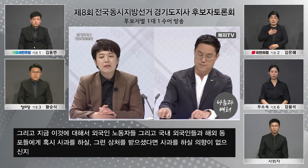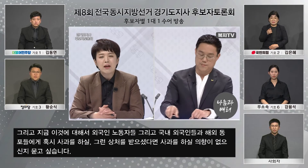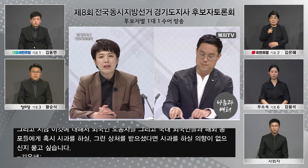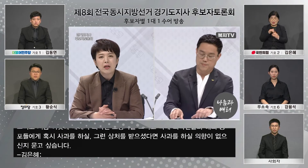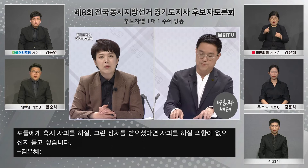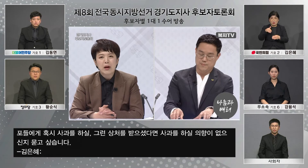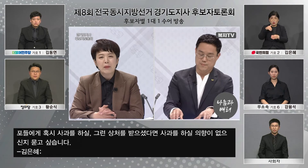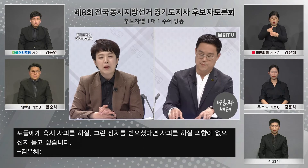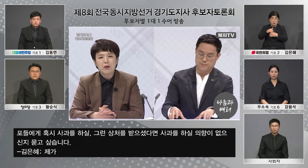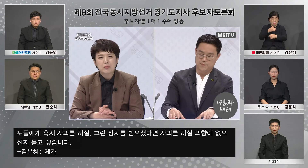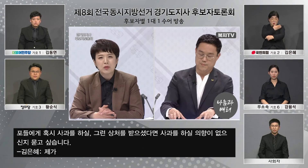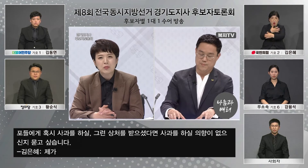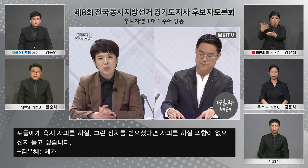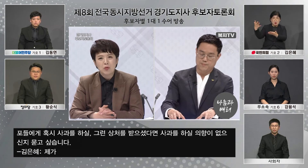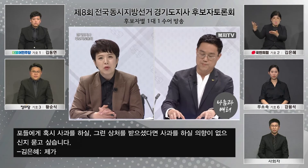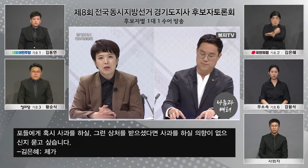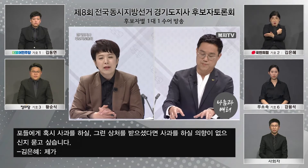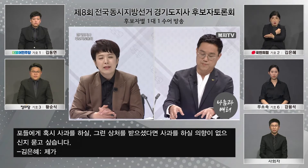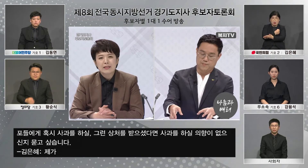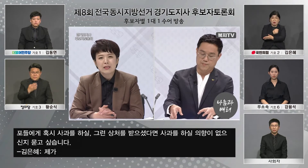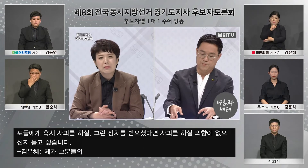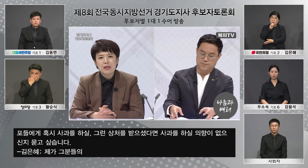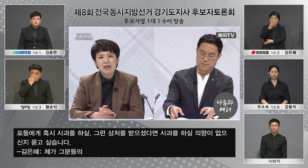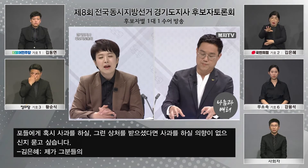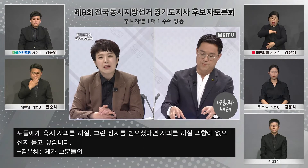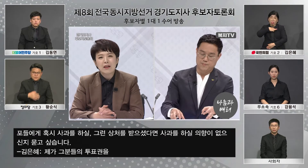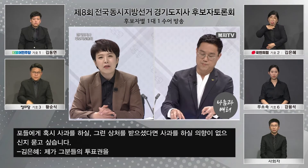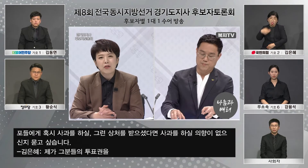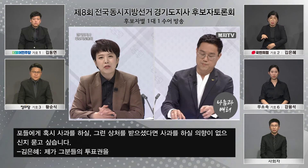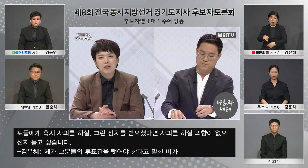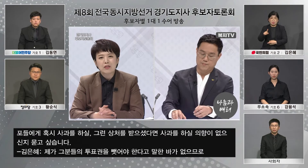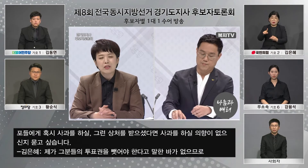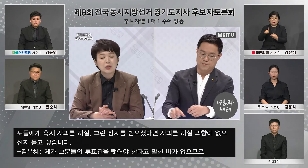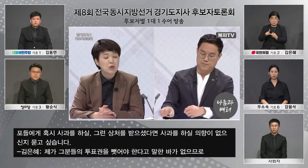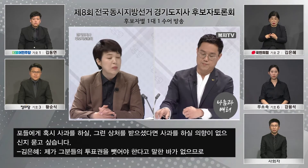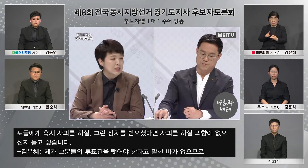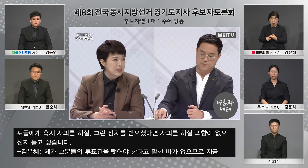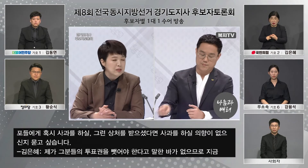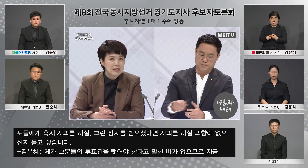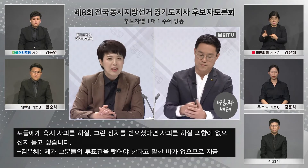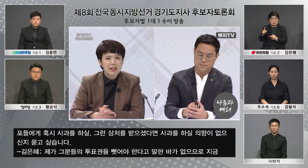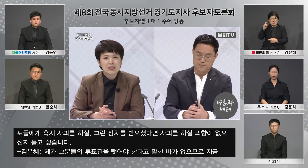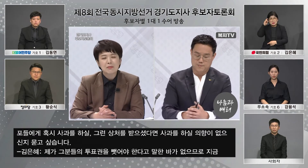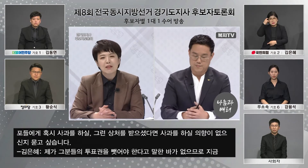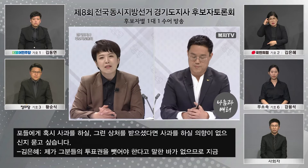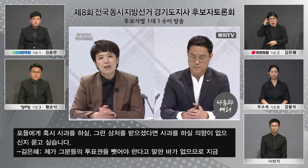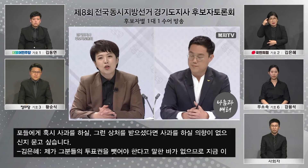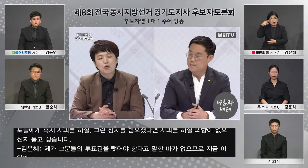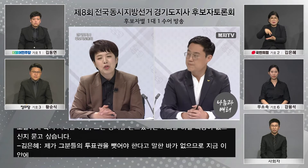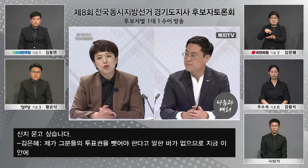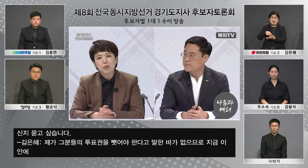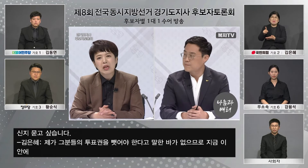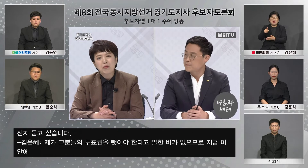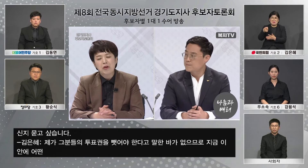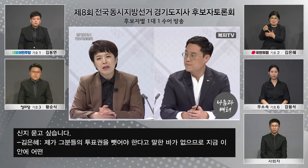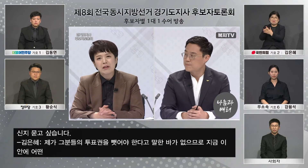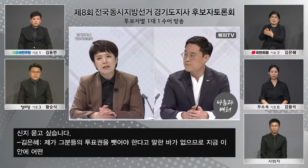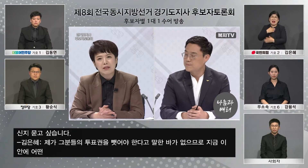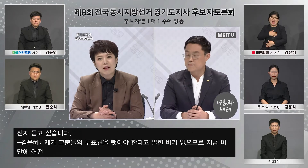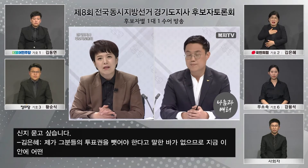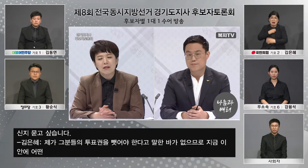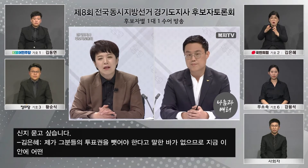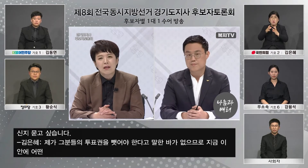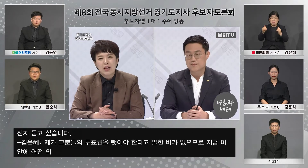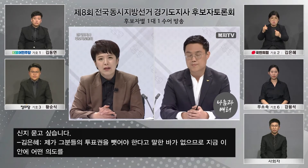투표권을 뺏어야 한다고 말한 바가 없으므로 지금 이 안에 어떤 의도를 말씀하신지는 알겠지만 우리 국민의